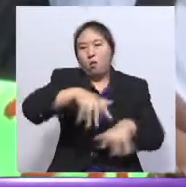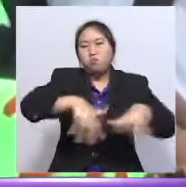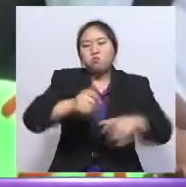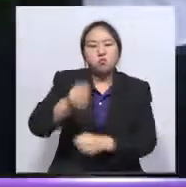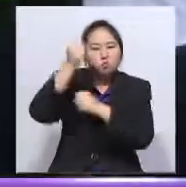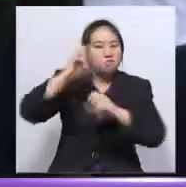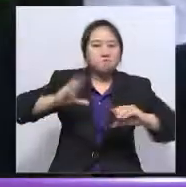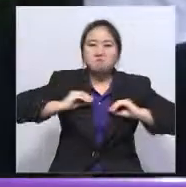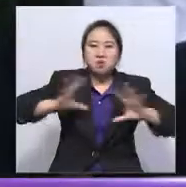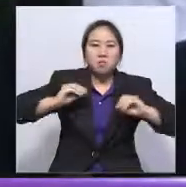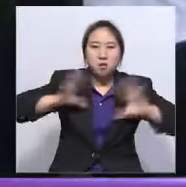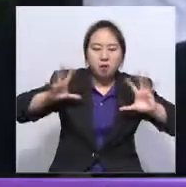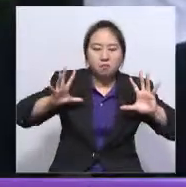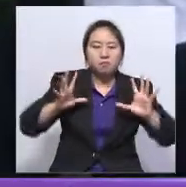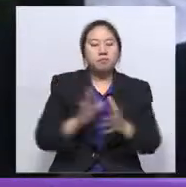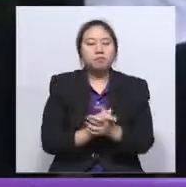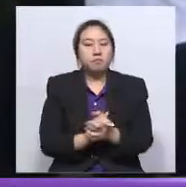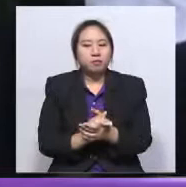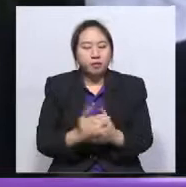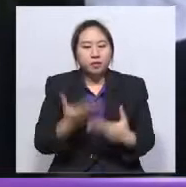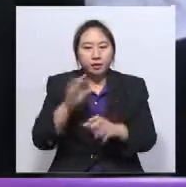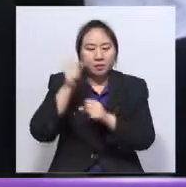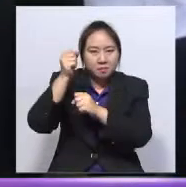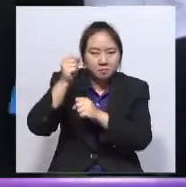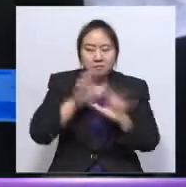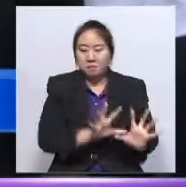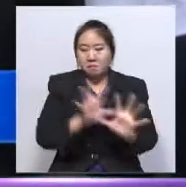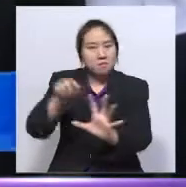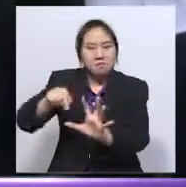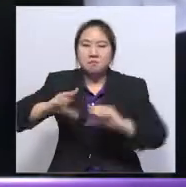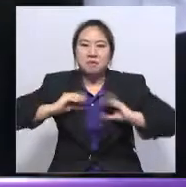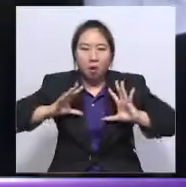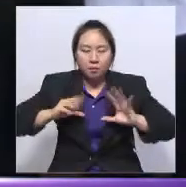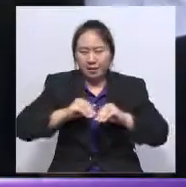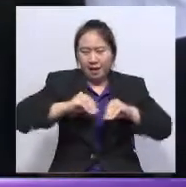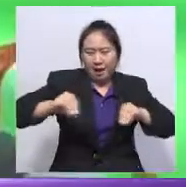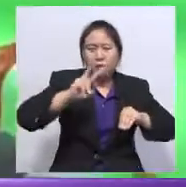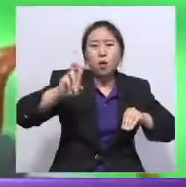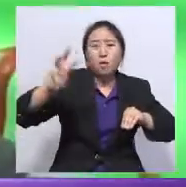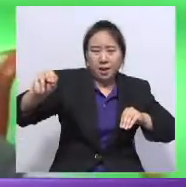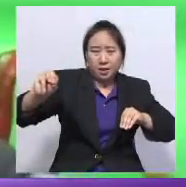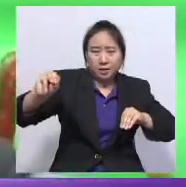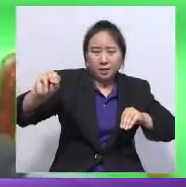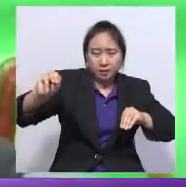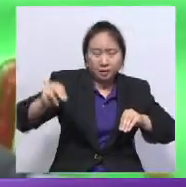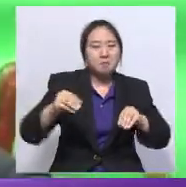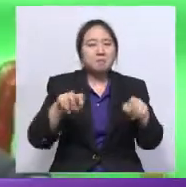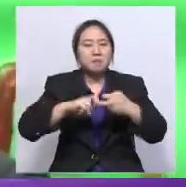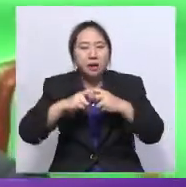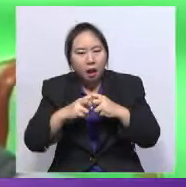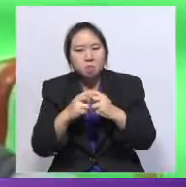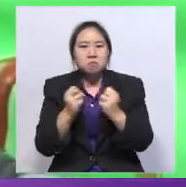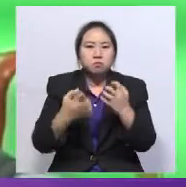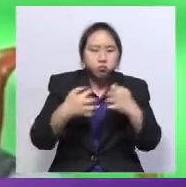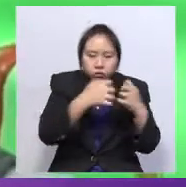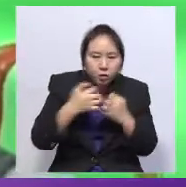เสธและไม่ยอมย้ายจุดชุมนุมไปยังจุดที่ทางจังหวัดจัดให้ซึ่งอยู่ห่างไป200เมตรจนเกิดความชุลมุน